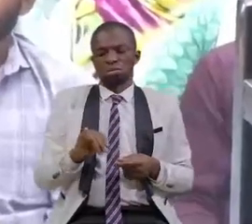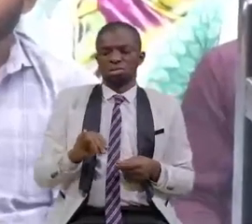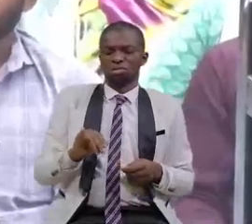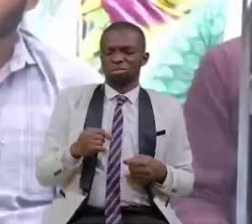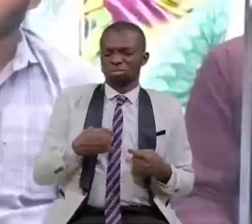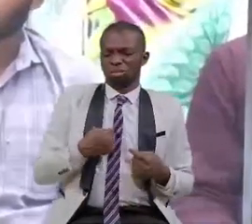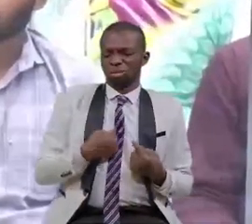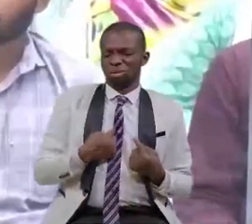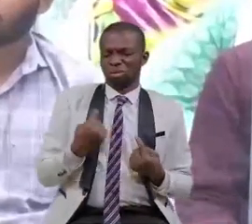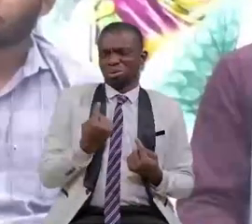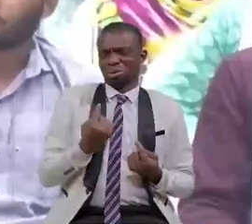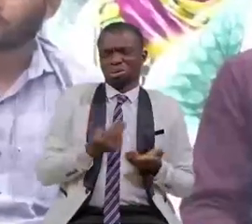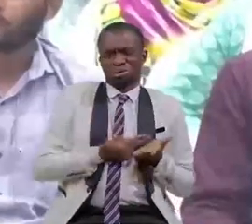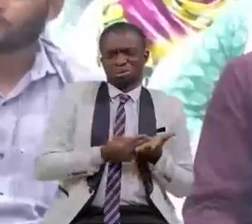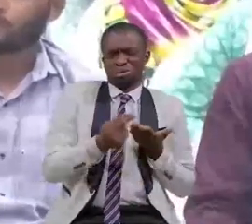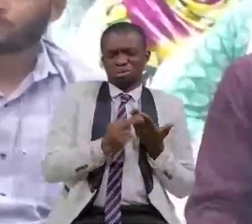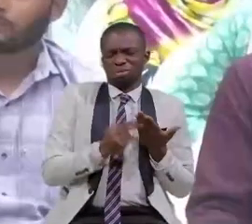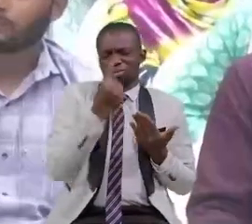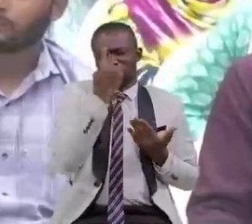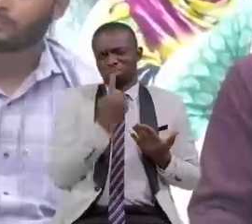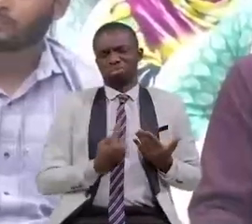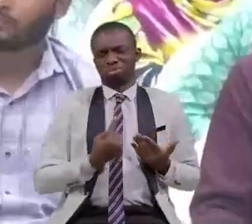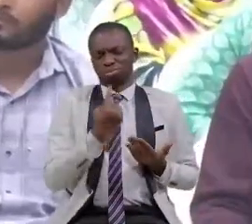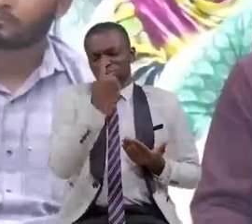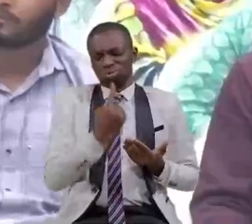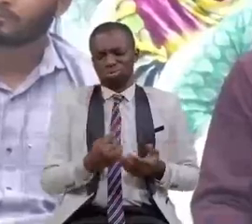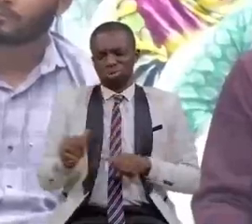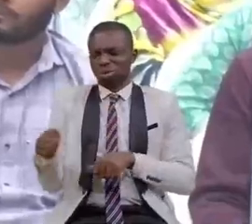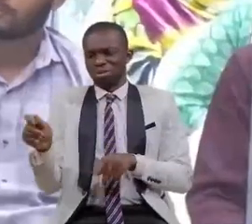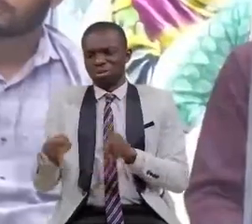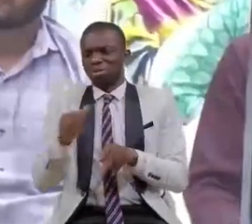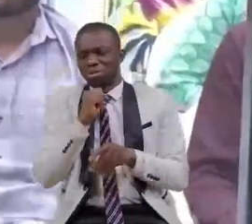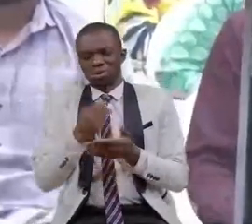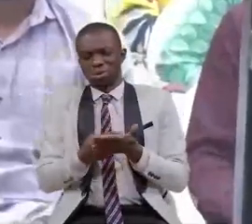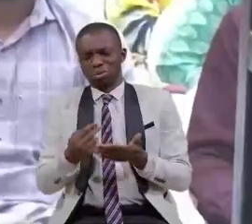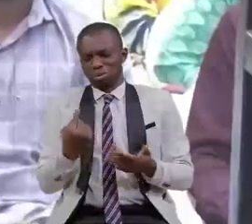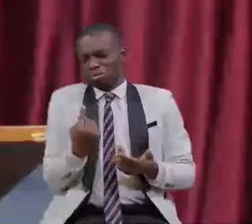Je ne vais pas être la seule femme, le seul homme sanctifié.